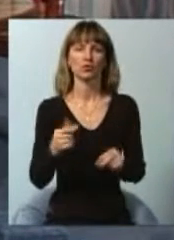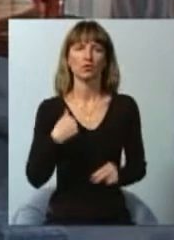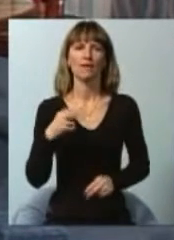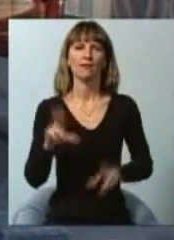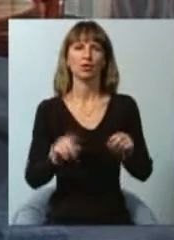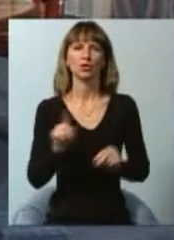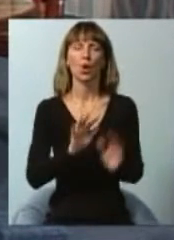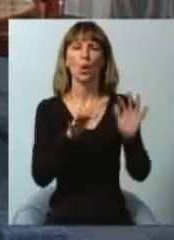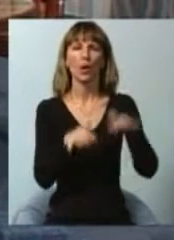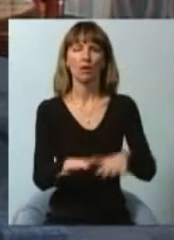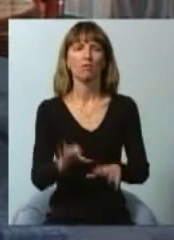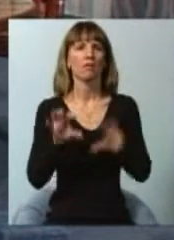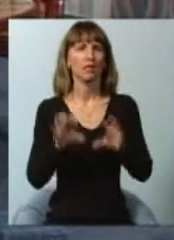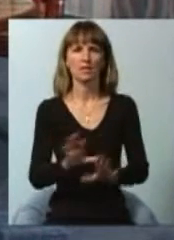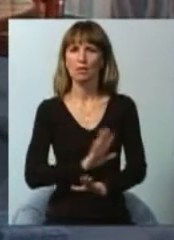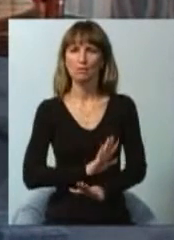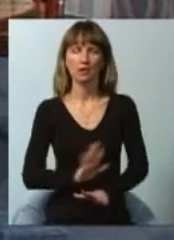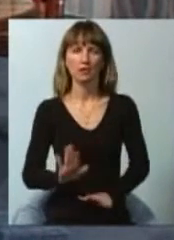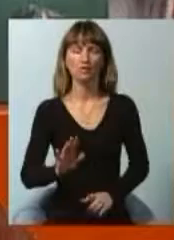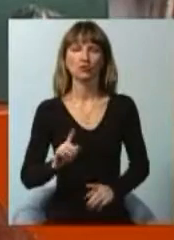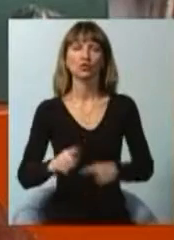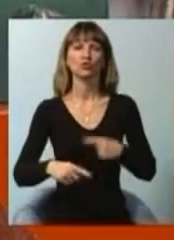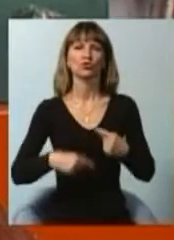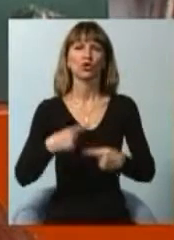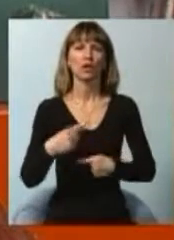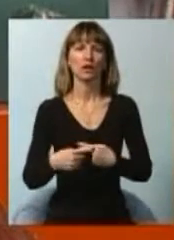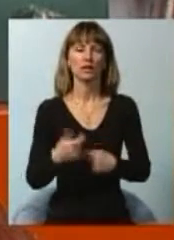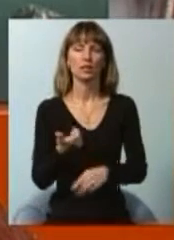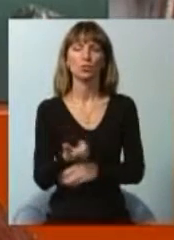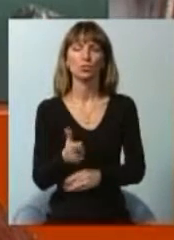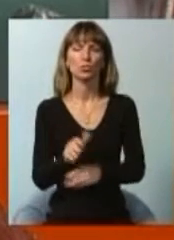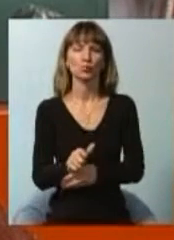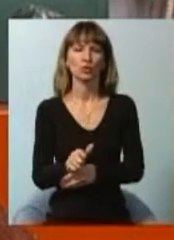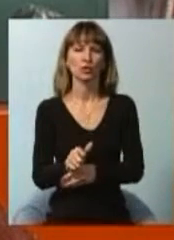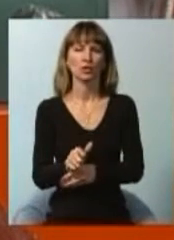що океани не замерзають через